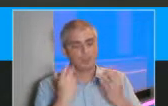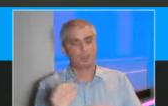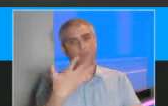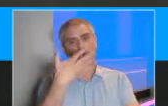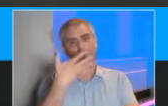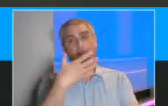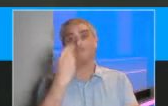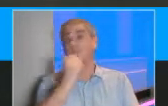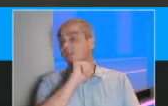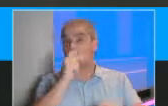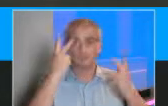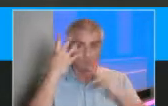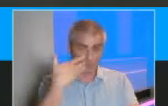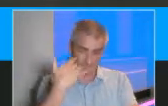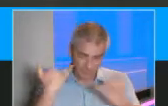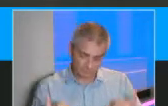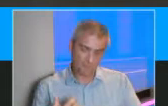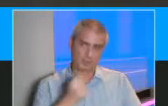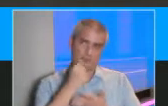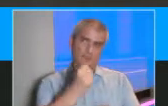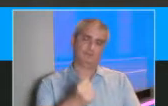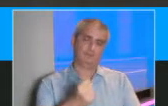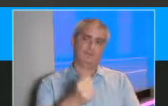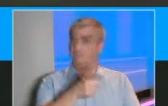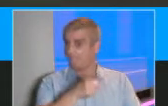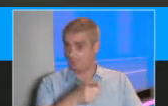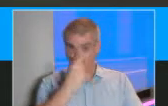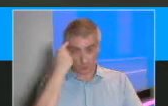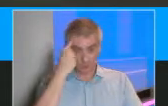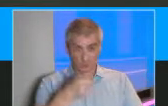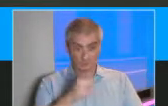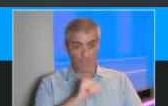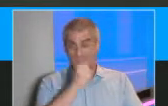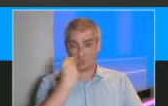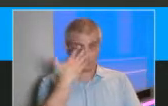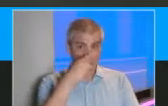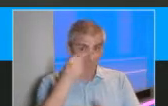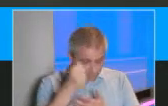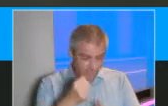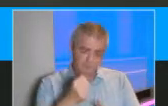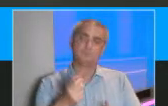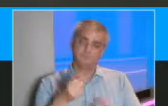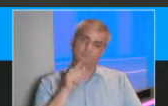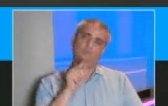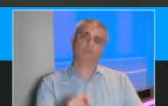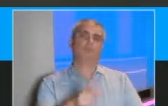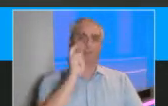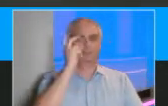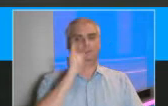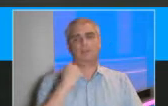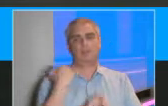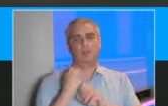למדינה, והדבר הכי חשוב למדינה עכשיו זה תקציב. ואם אתה חושב מה הכי טוב למדינה וזה תקציב, אז לשם גנץ היה